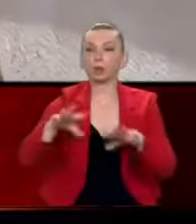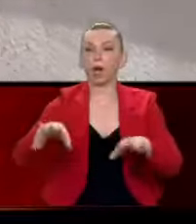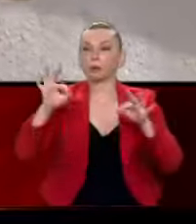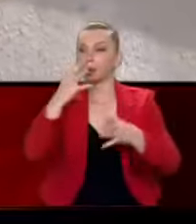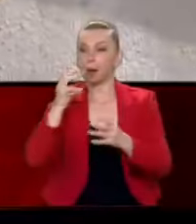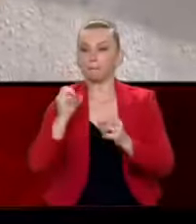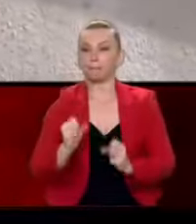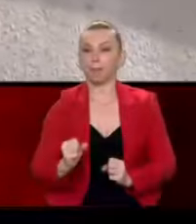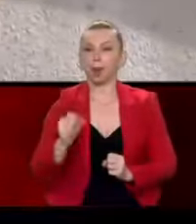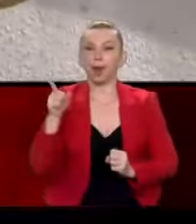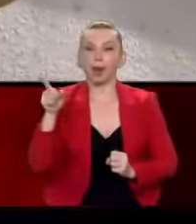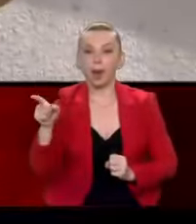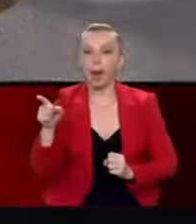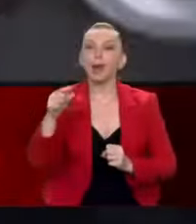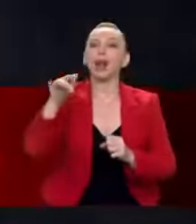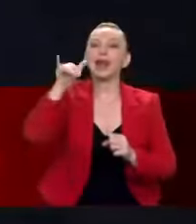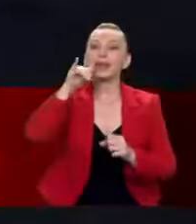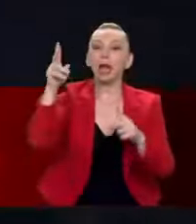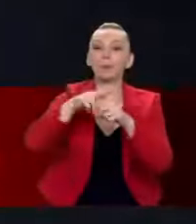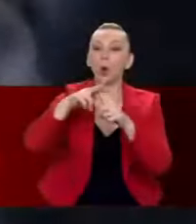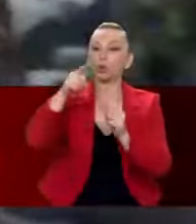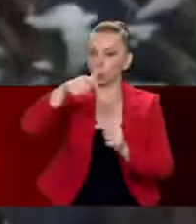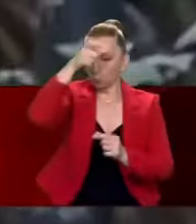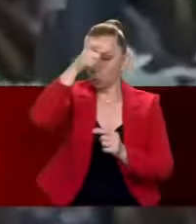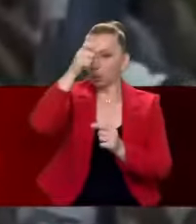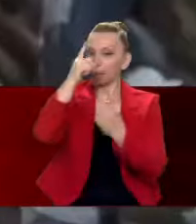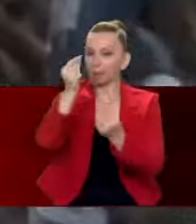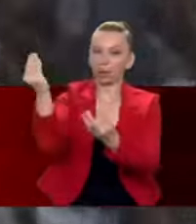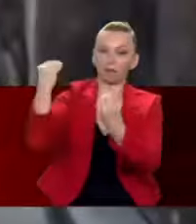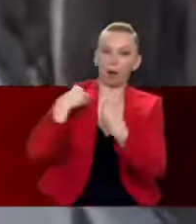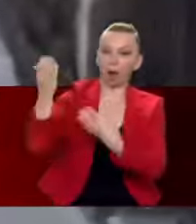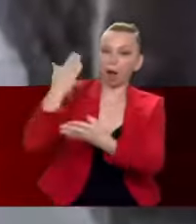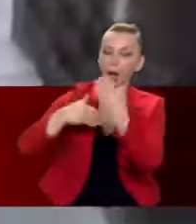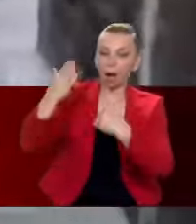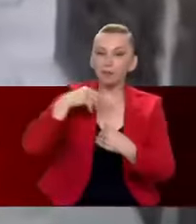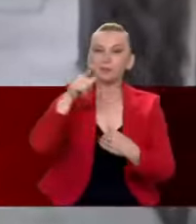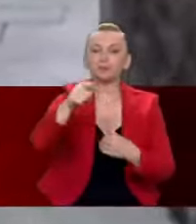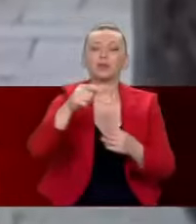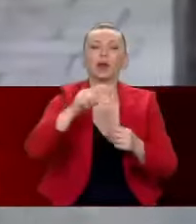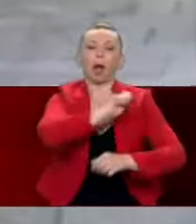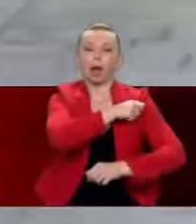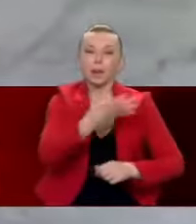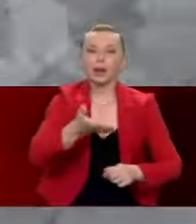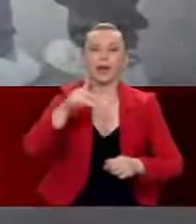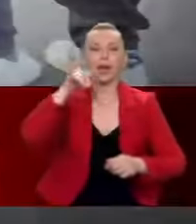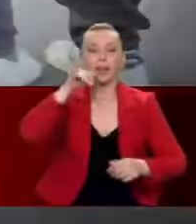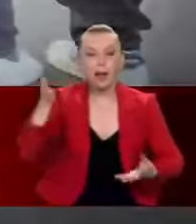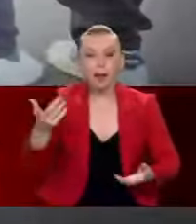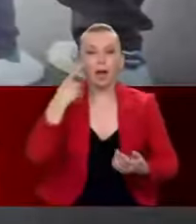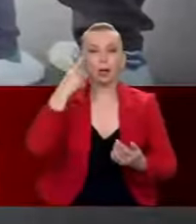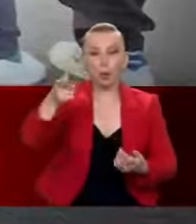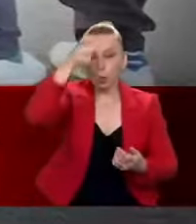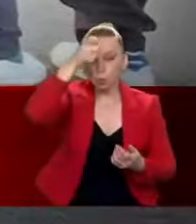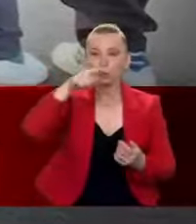yaşanan her gelişmeyi buraya bildirdi. İtalya, İsviçre, Almanya ve Türkiye'de düzenlenen operasyonlarda kırmızı bültenle aranan